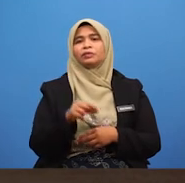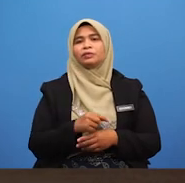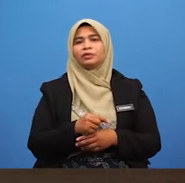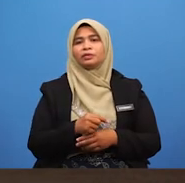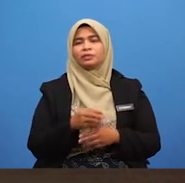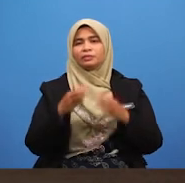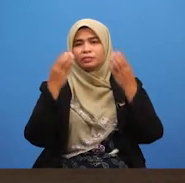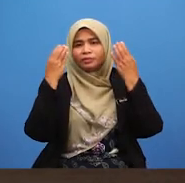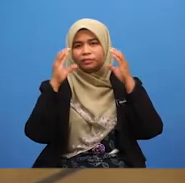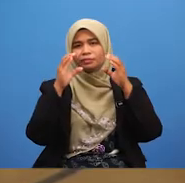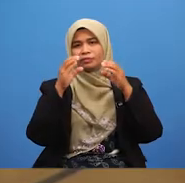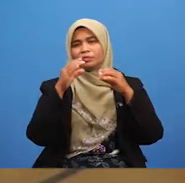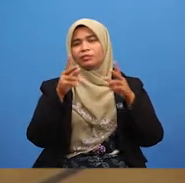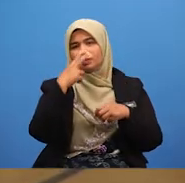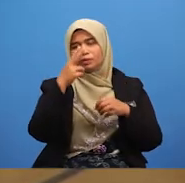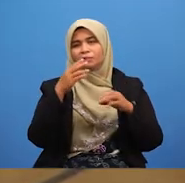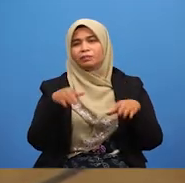gunting.